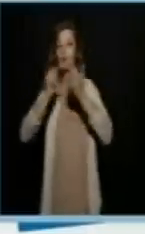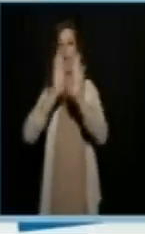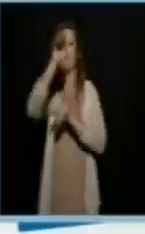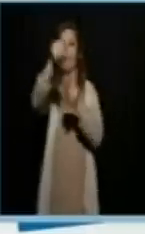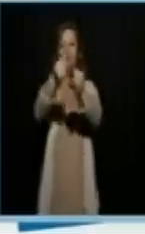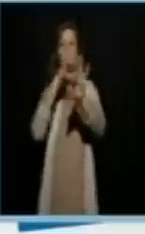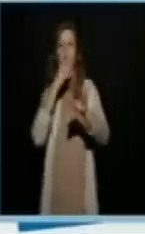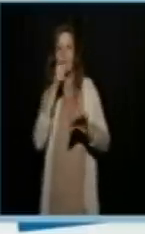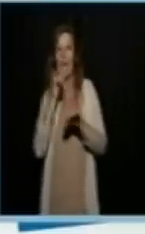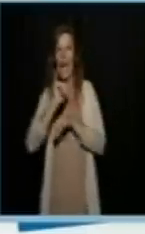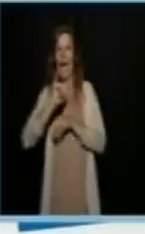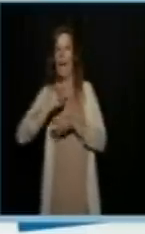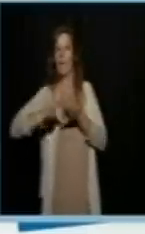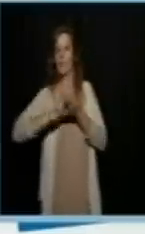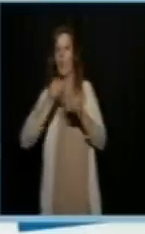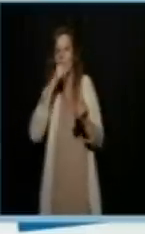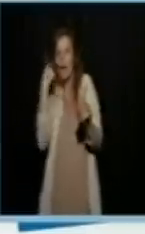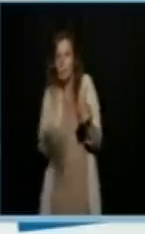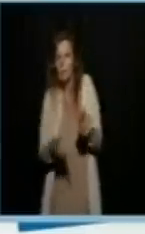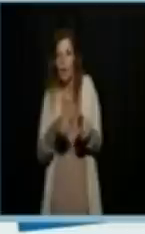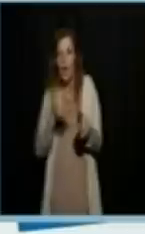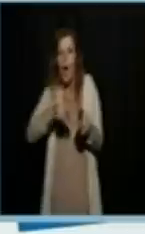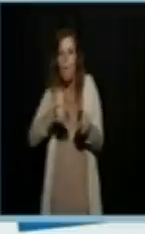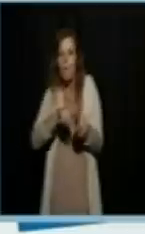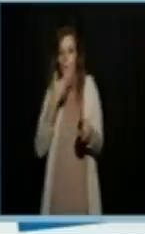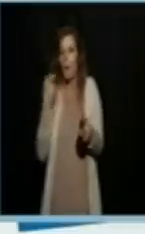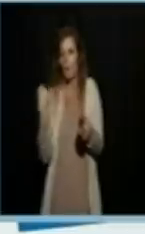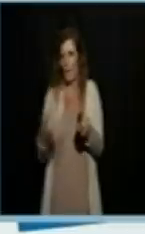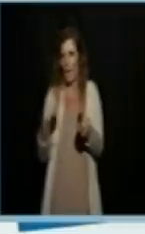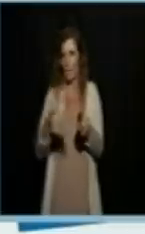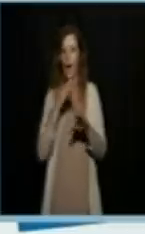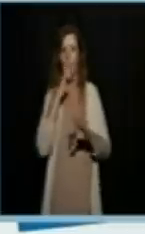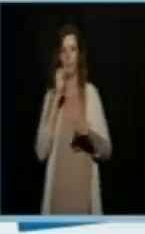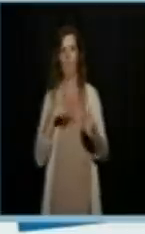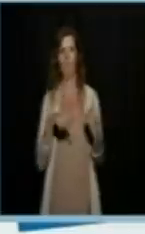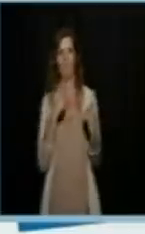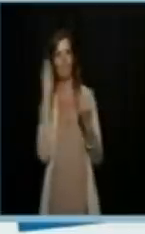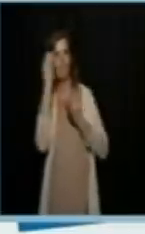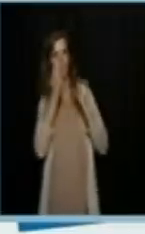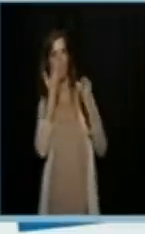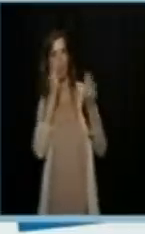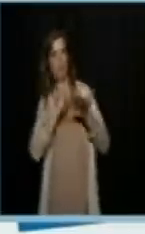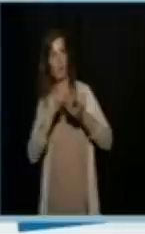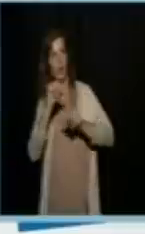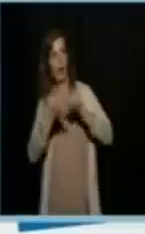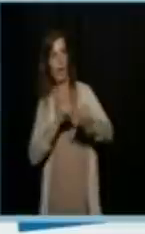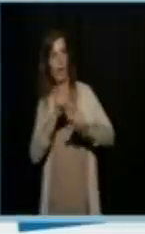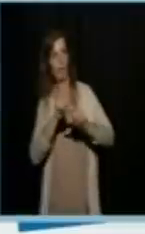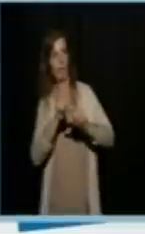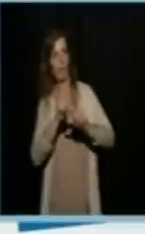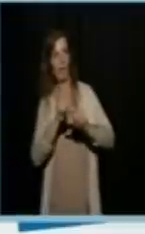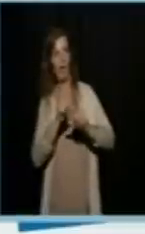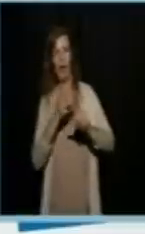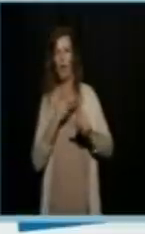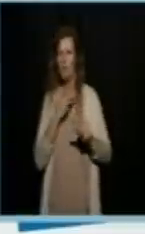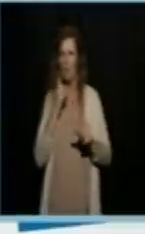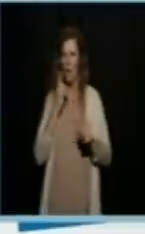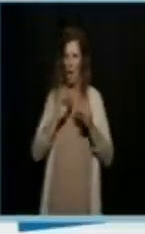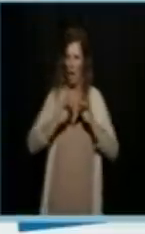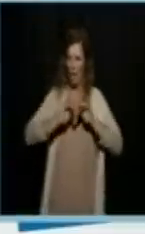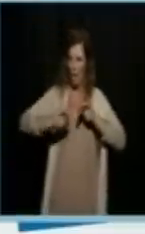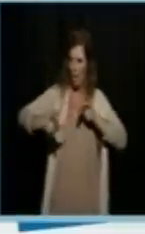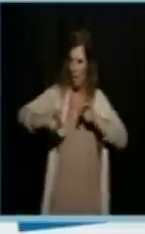school. Allora, come facciamo a pretendere di voler cambiare la scuola se esiste ancora il digital divide? Se esistono